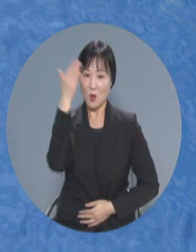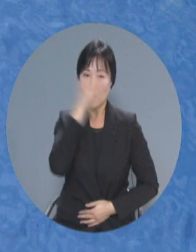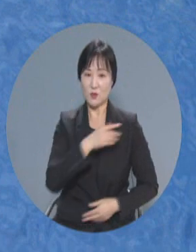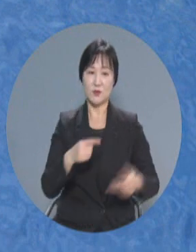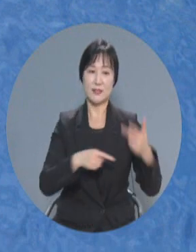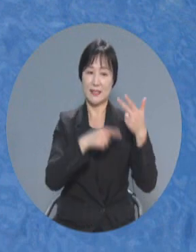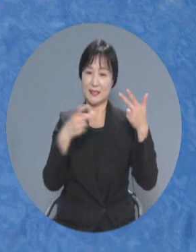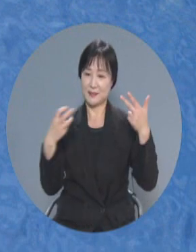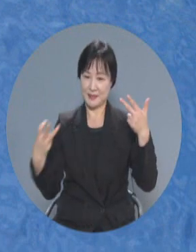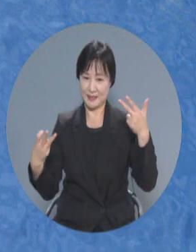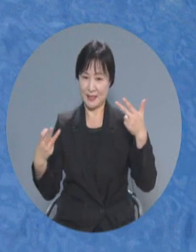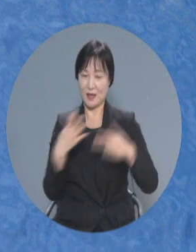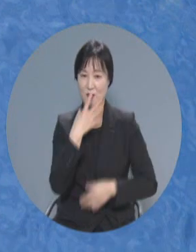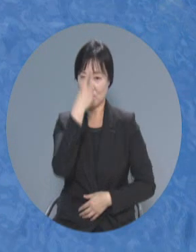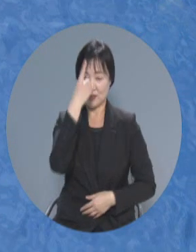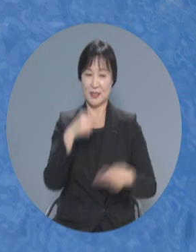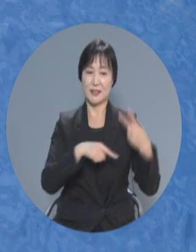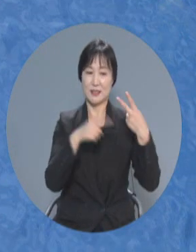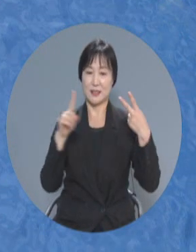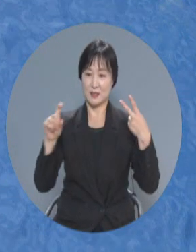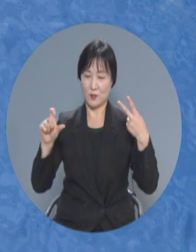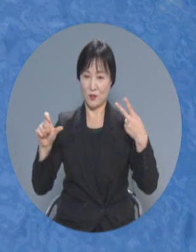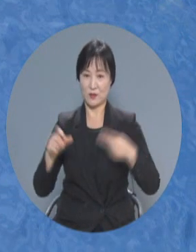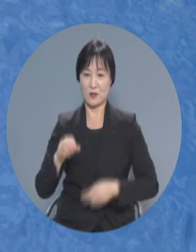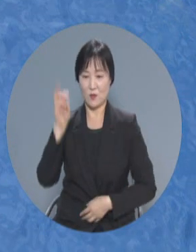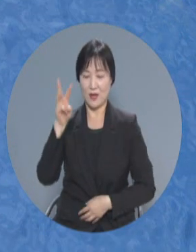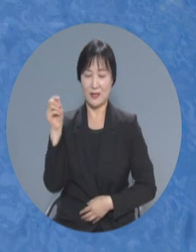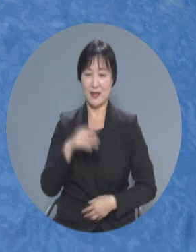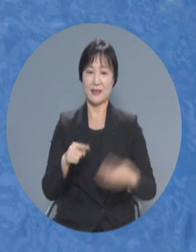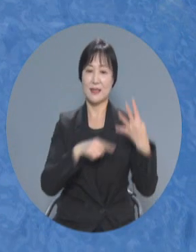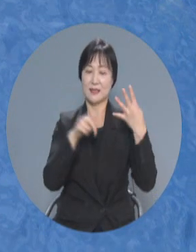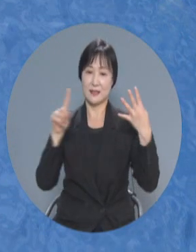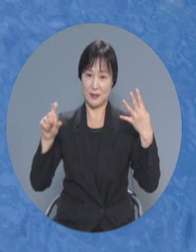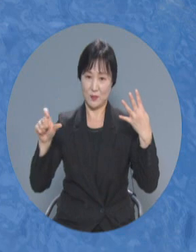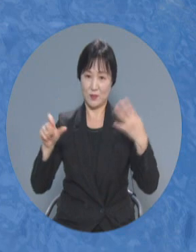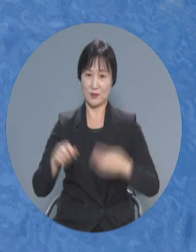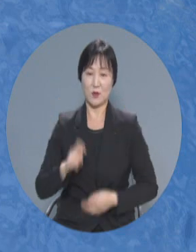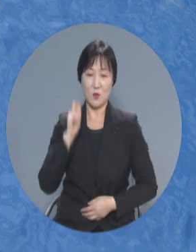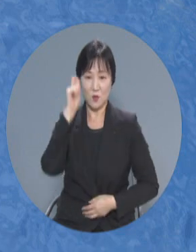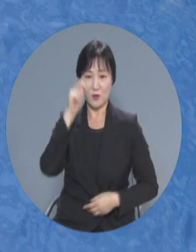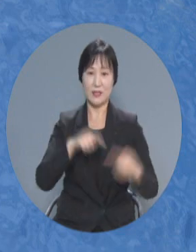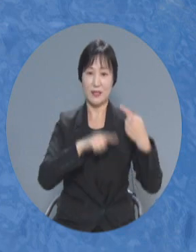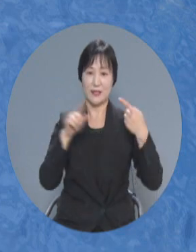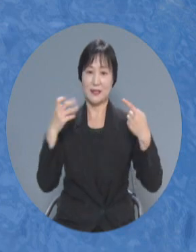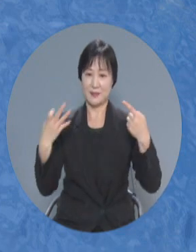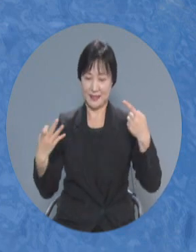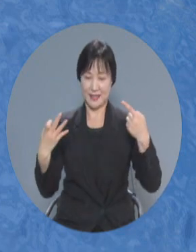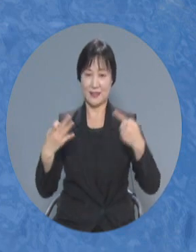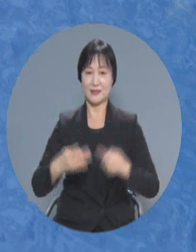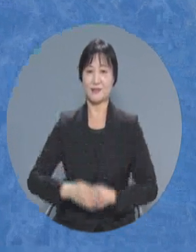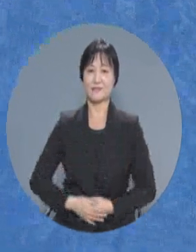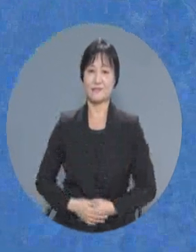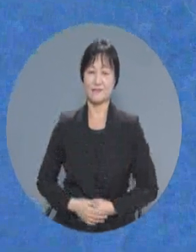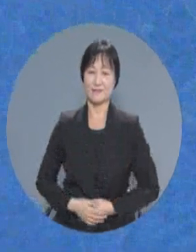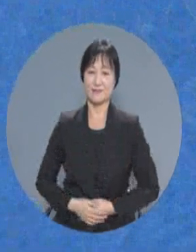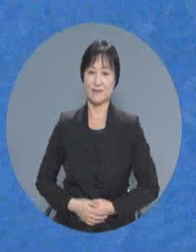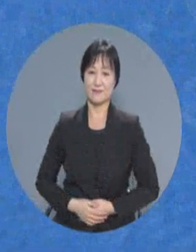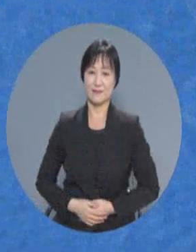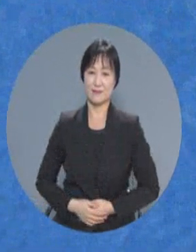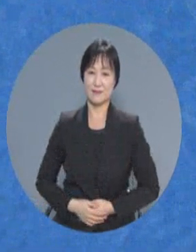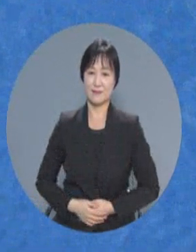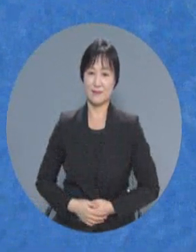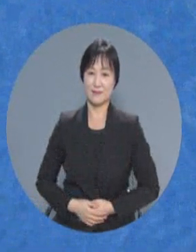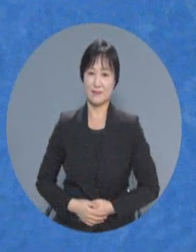7에서 13도 순천 e 해서 15도 광양 도사에서 15도 고은은 1에서 14도 에 기온 분포를 보이겠습니다